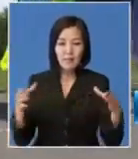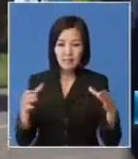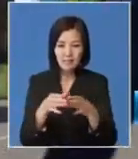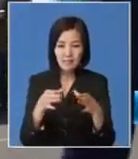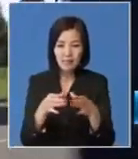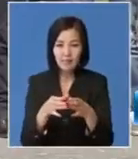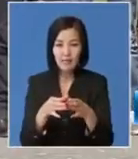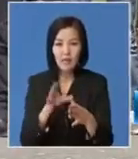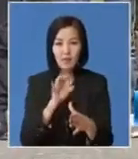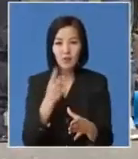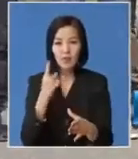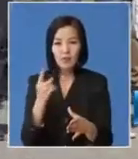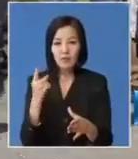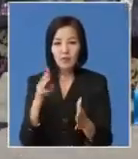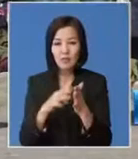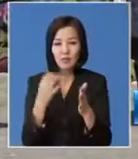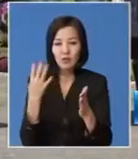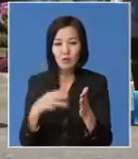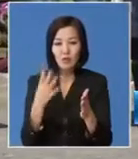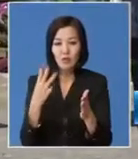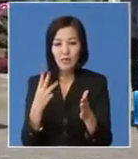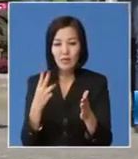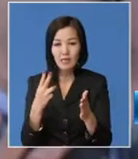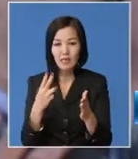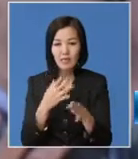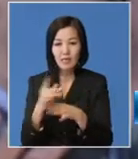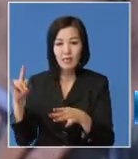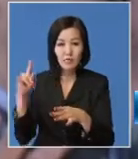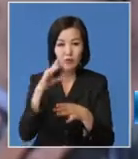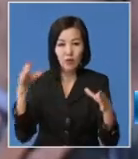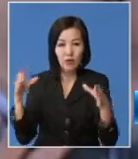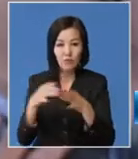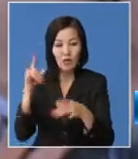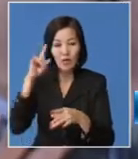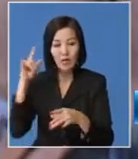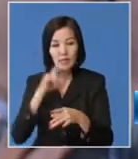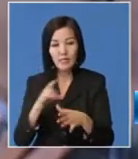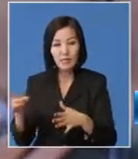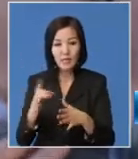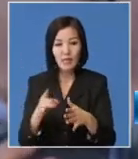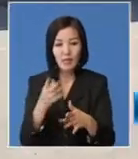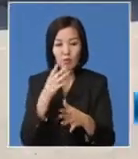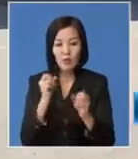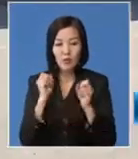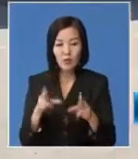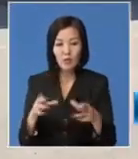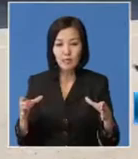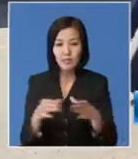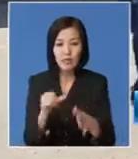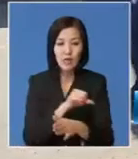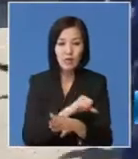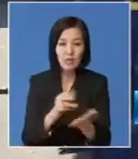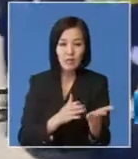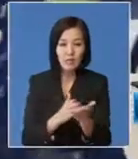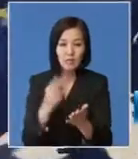дивизион, 01-852 әскери бөлімінің жеке тікұшақ полкі, Қазақстан Республикасы ұлттық қауіпсіздік комитетінің шекара